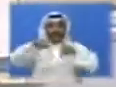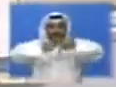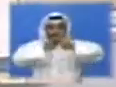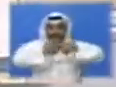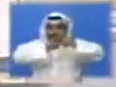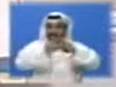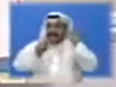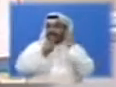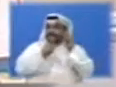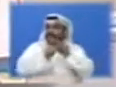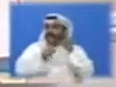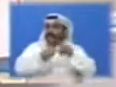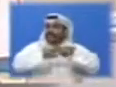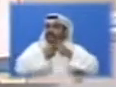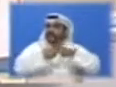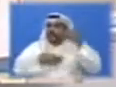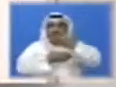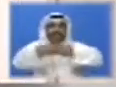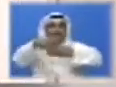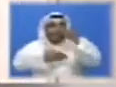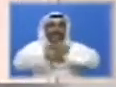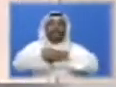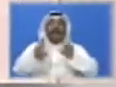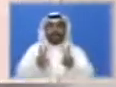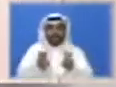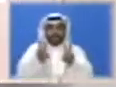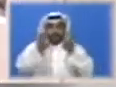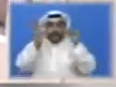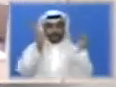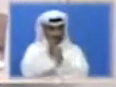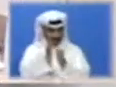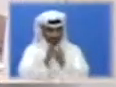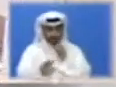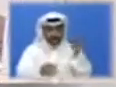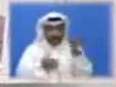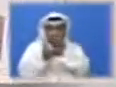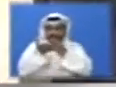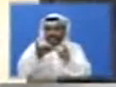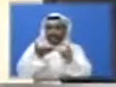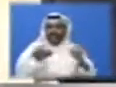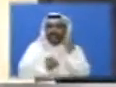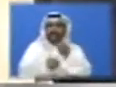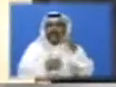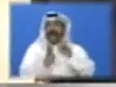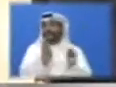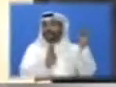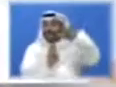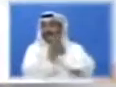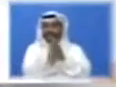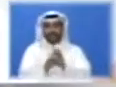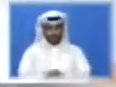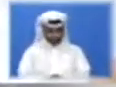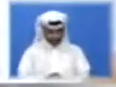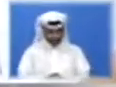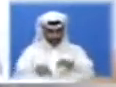الصناعات التي تدخل في عملية الإنشاء والتي هي جزء لا يتجزأ من العملية التنموية.